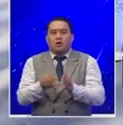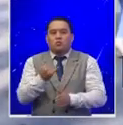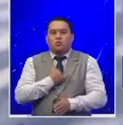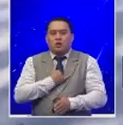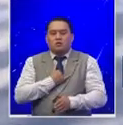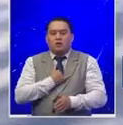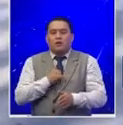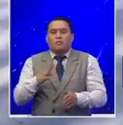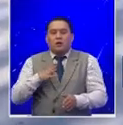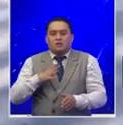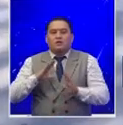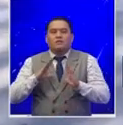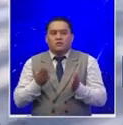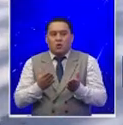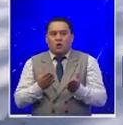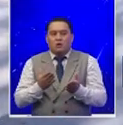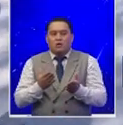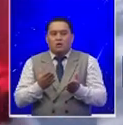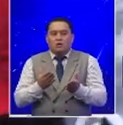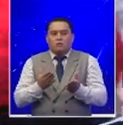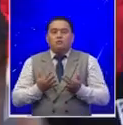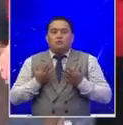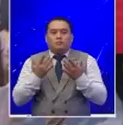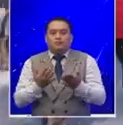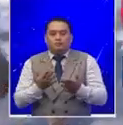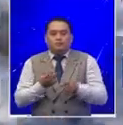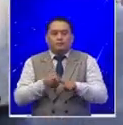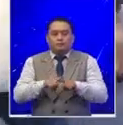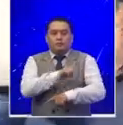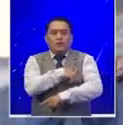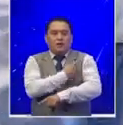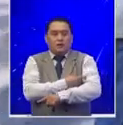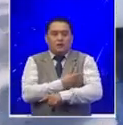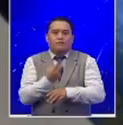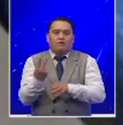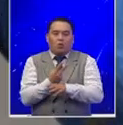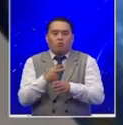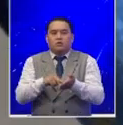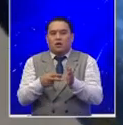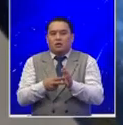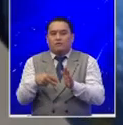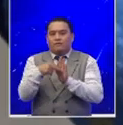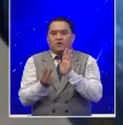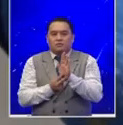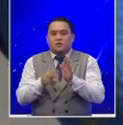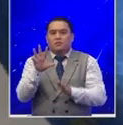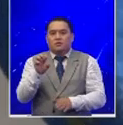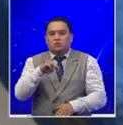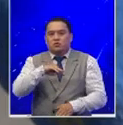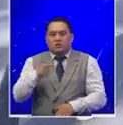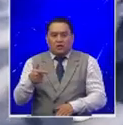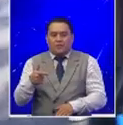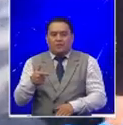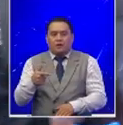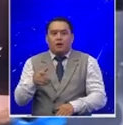Как нам быть в этой ситуации? С одной стороны, требуется соблюдать санитарные нормы. С другой, план 18 500 тенге.